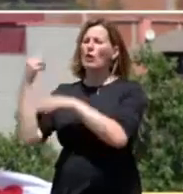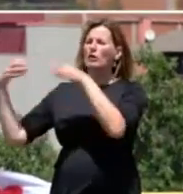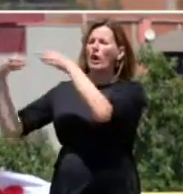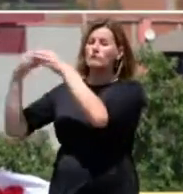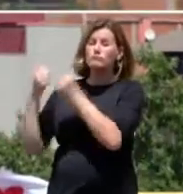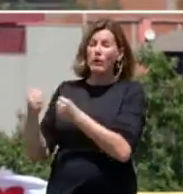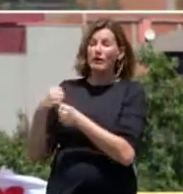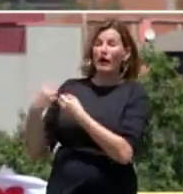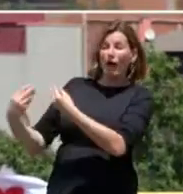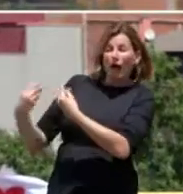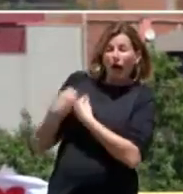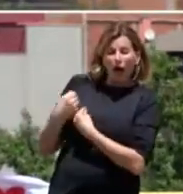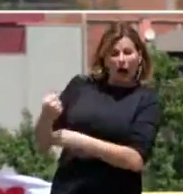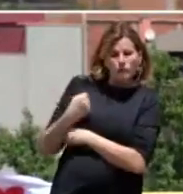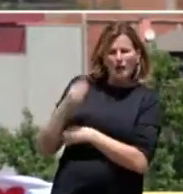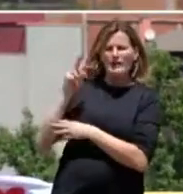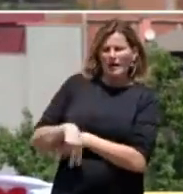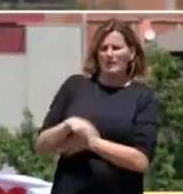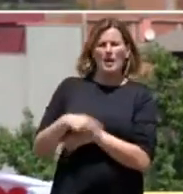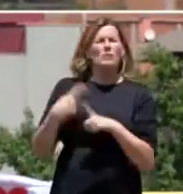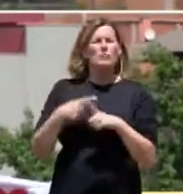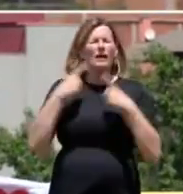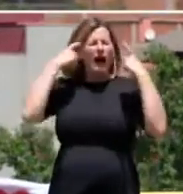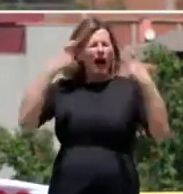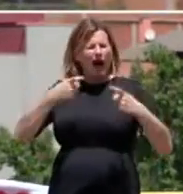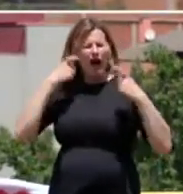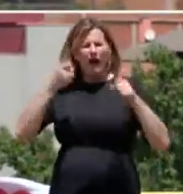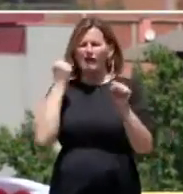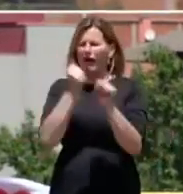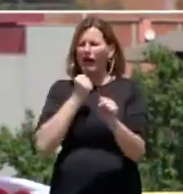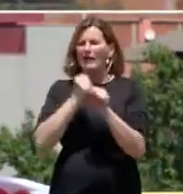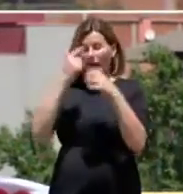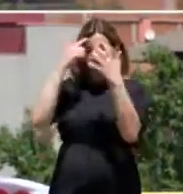cap poder fàctic amb nosaltres, perquè mai ens hem rendit i perquè rendir-nos no és una opció.